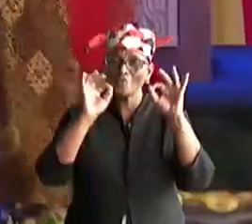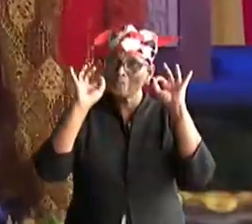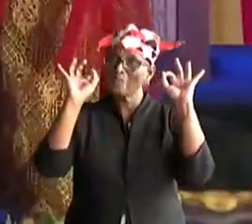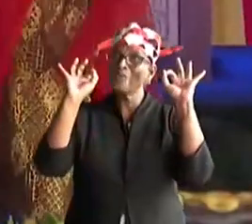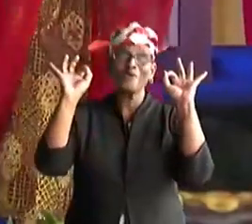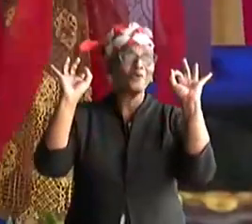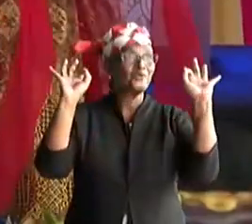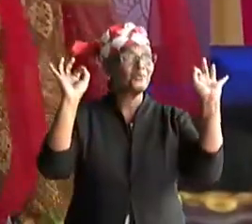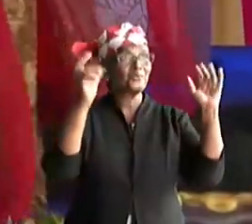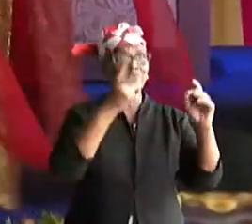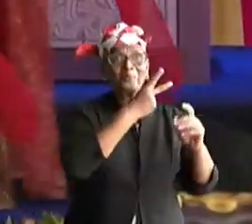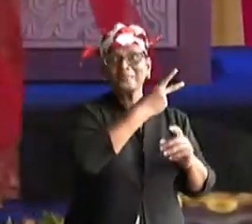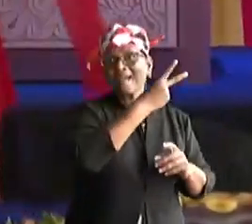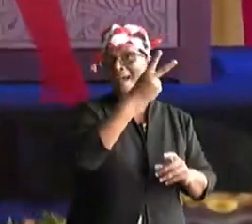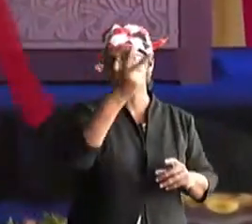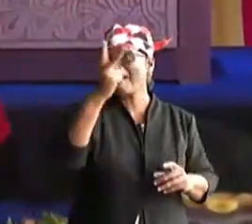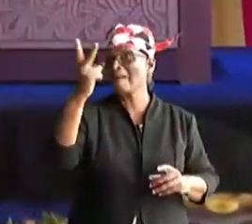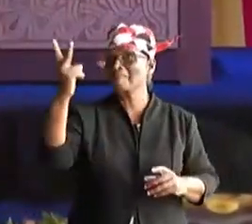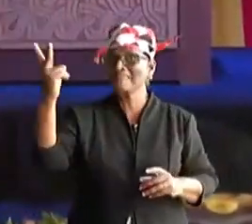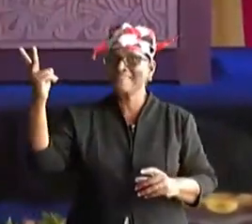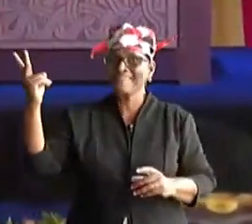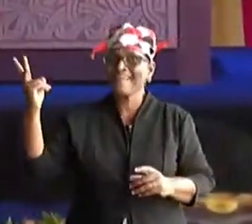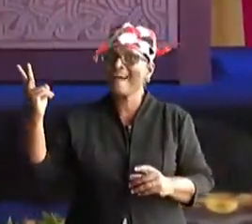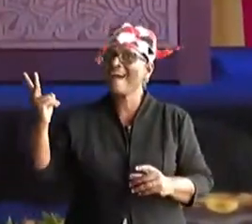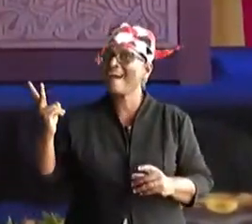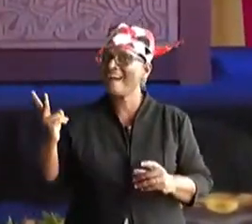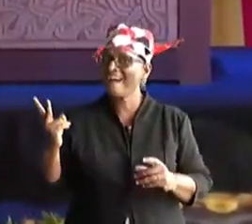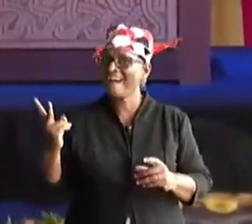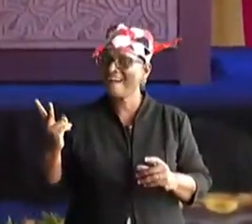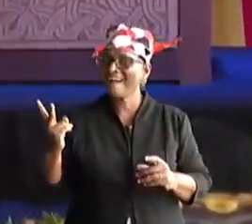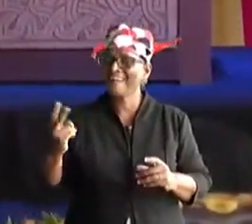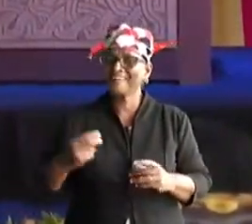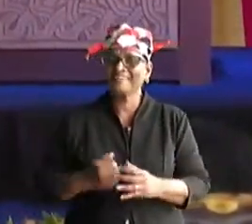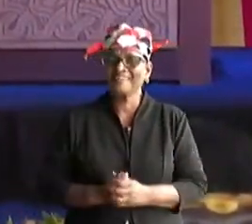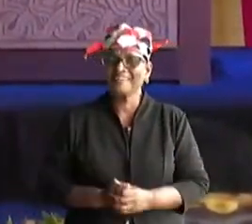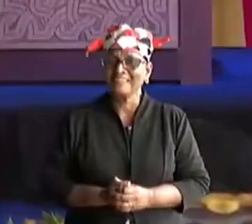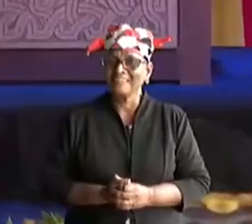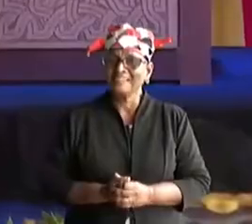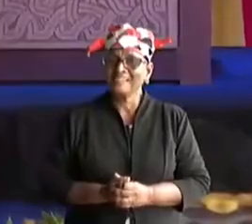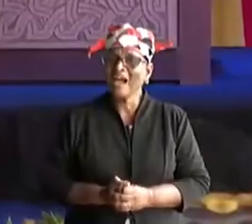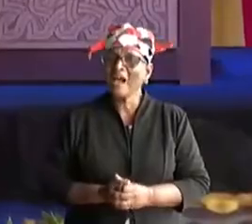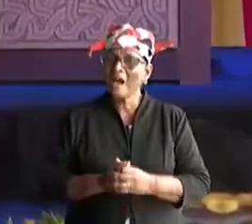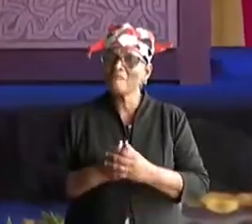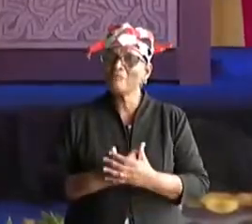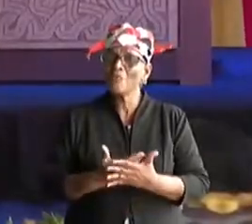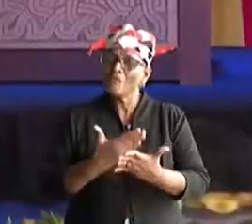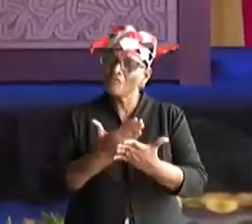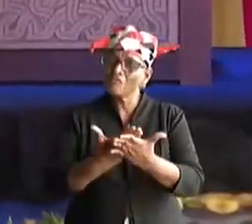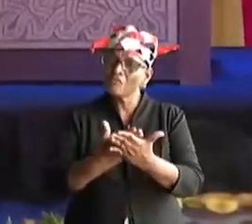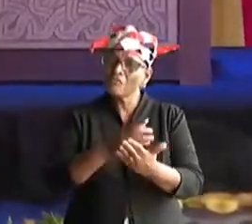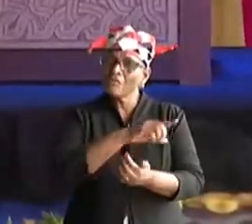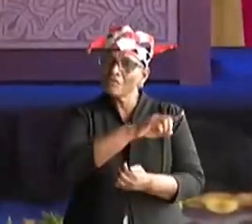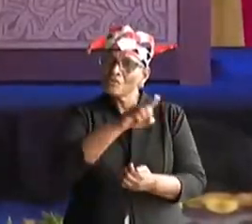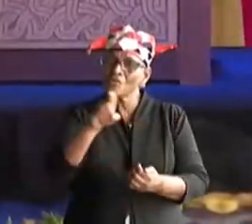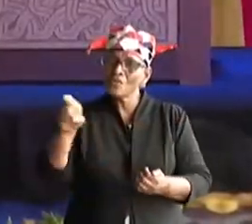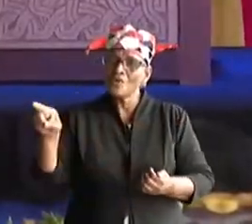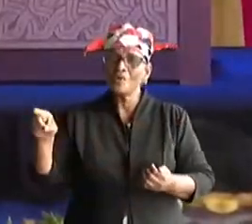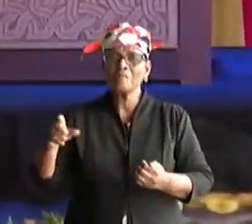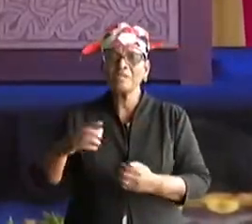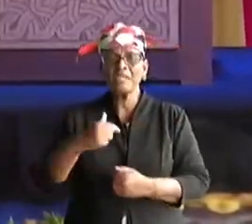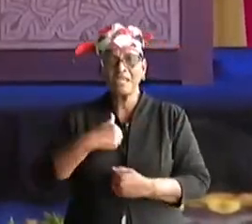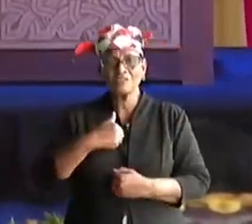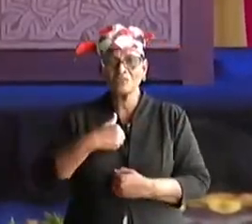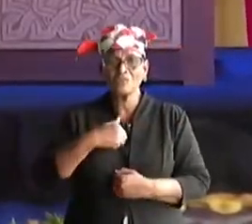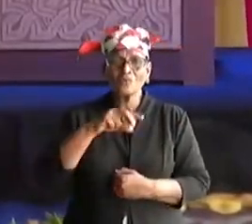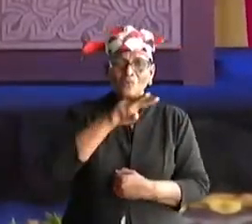you moi truna mi ai na bom foi o